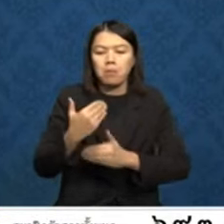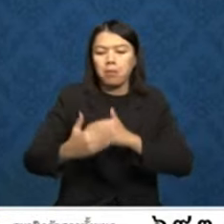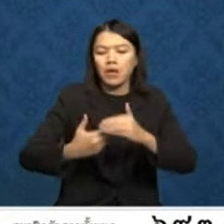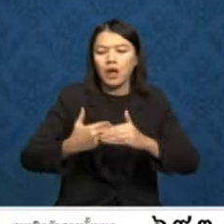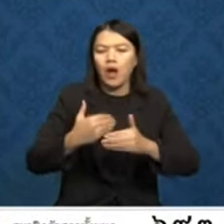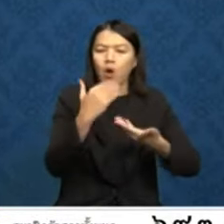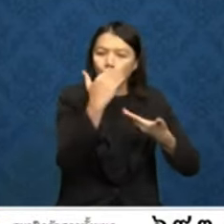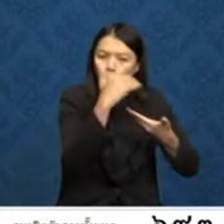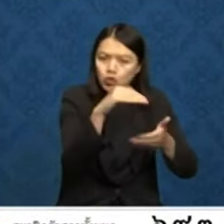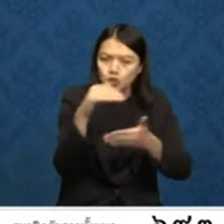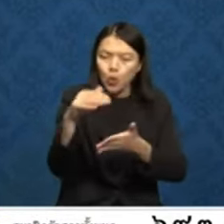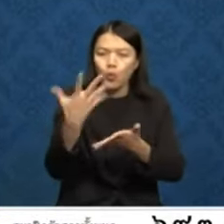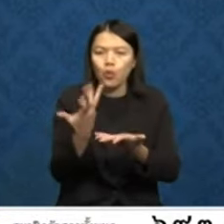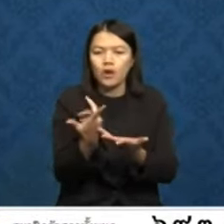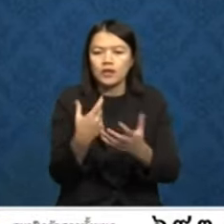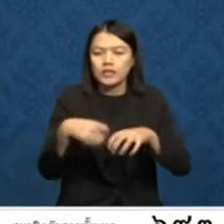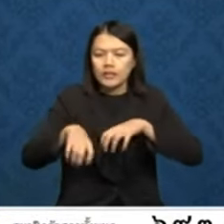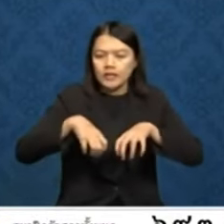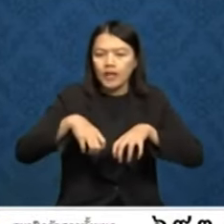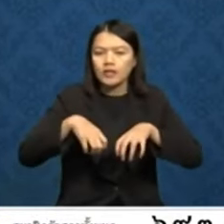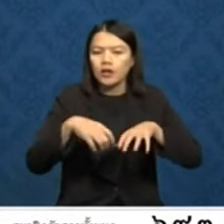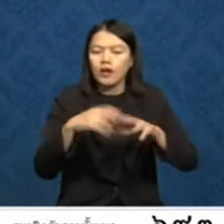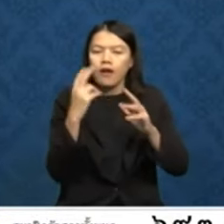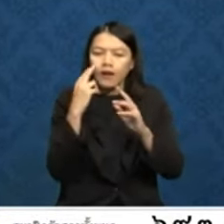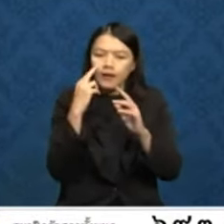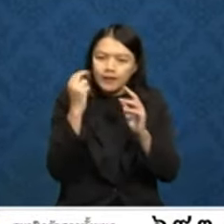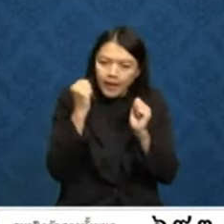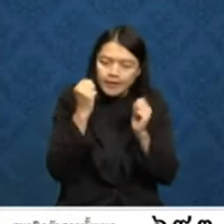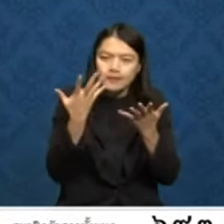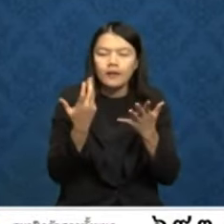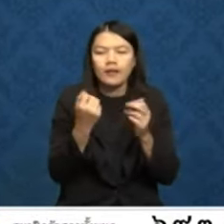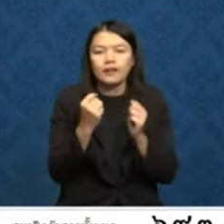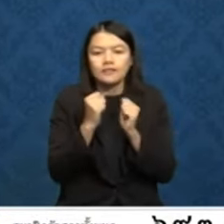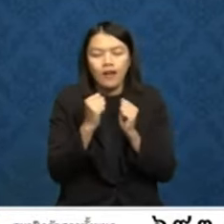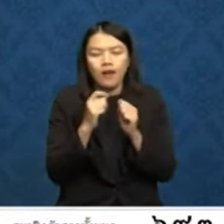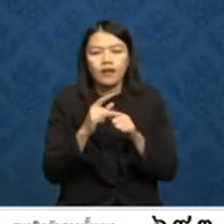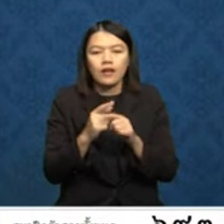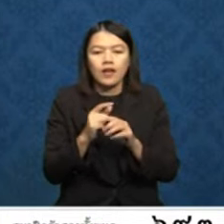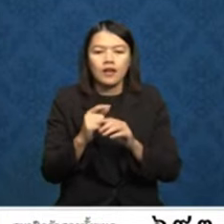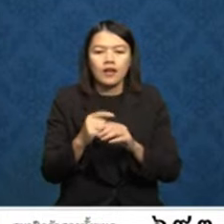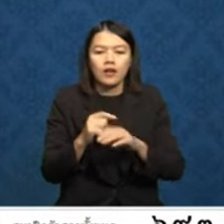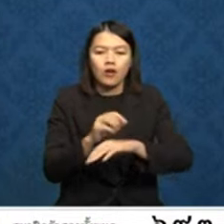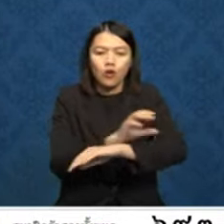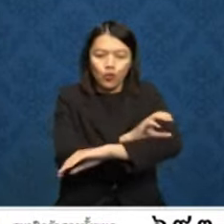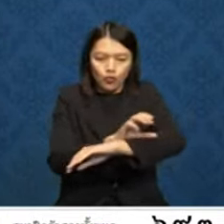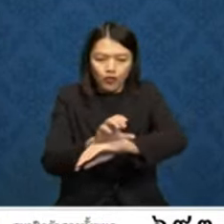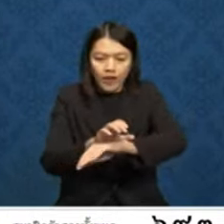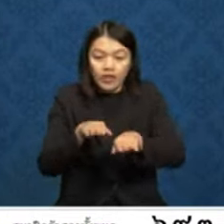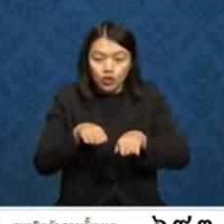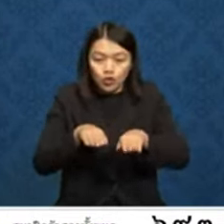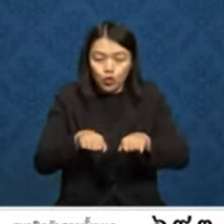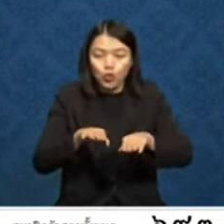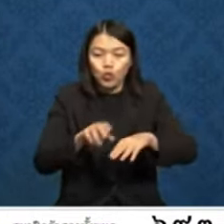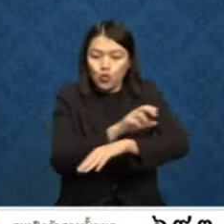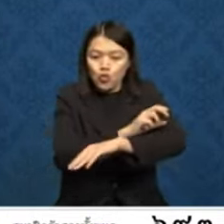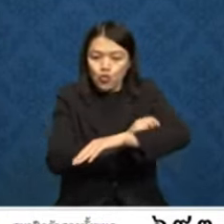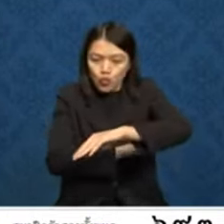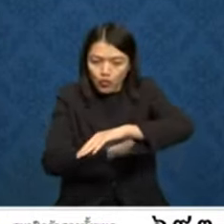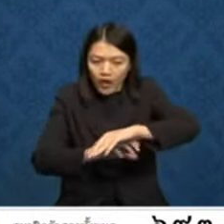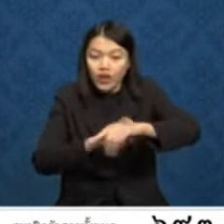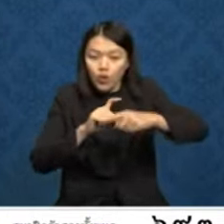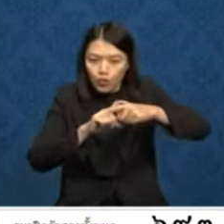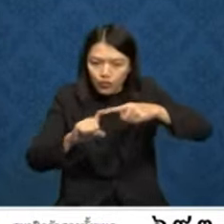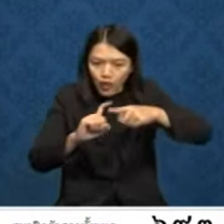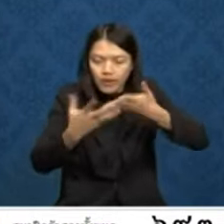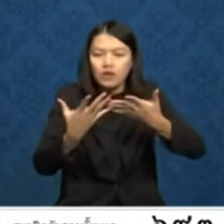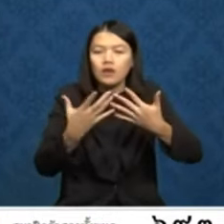นส่งควบคุมอุณหภูมิโคลด์เชนสร้างรถไฟทางคู่และรถไฟความเร็วสูง